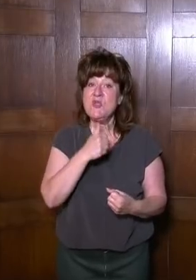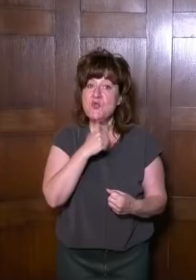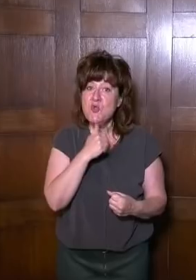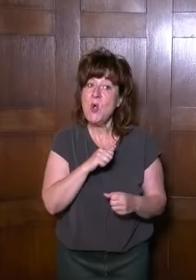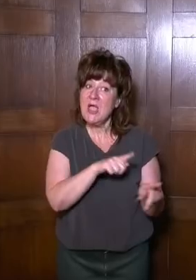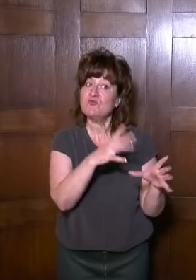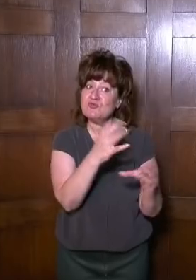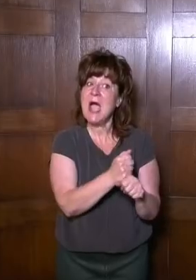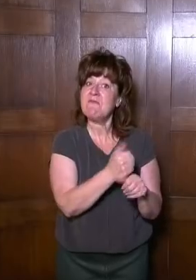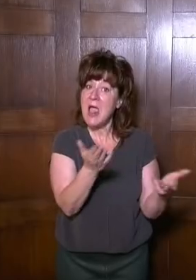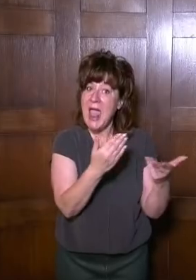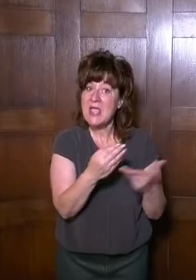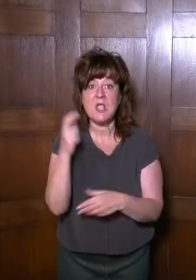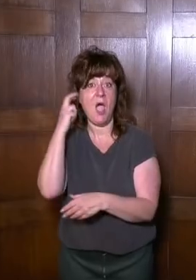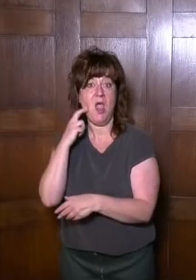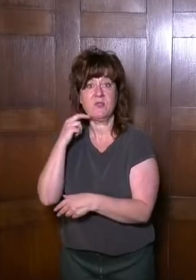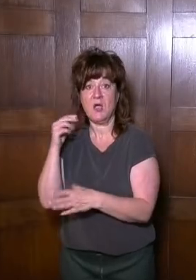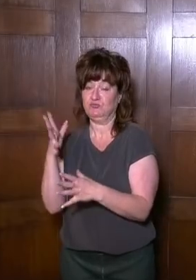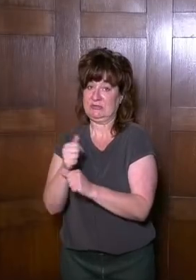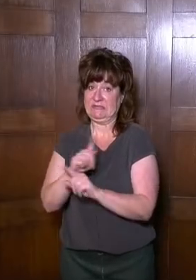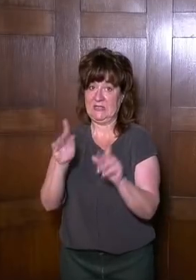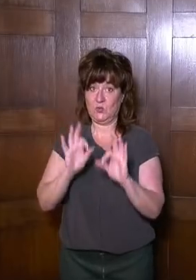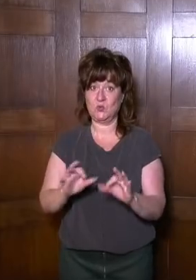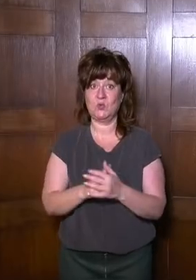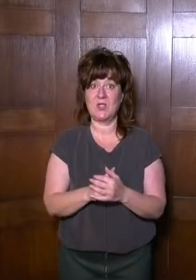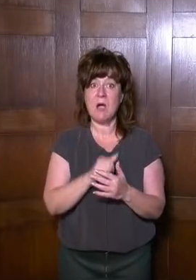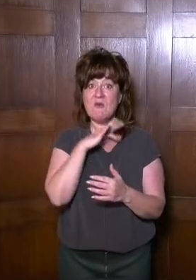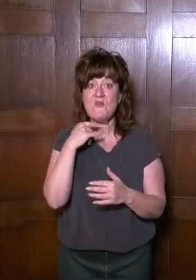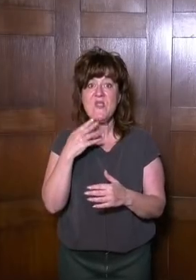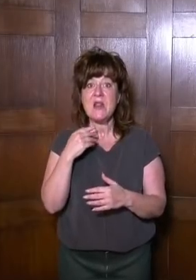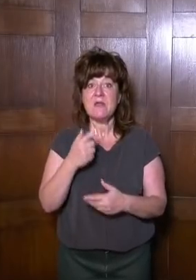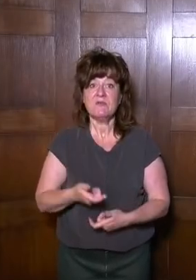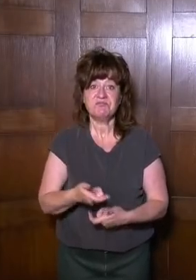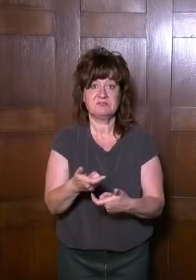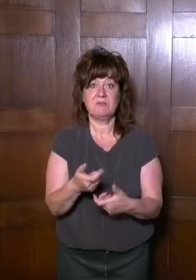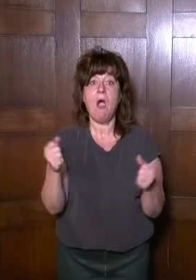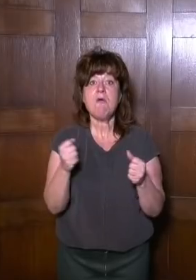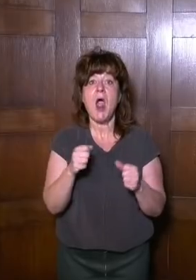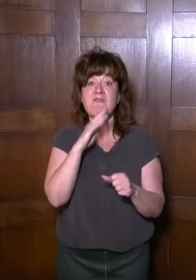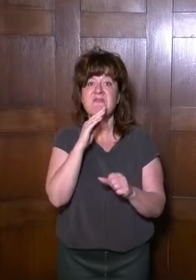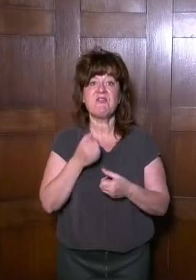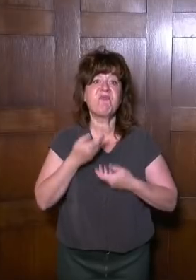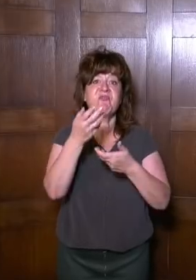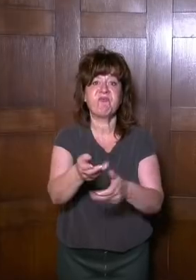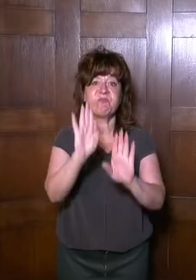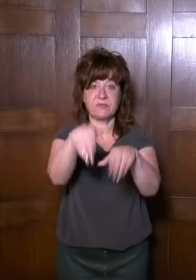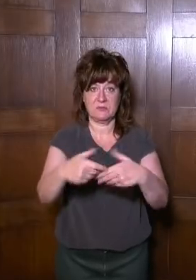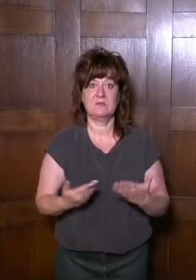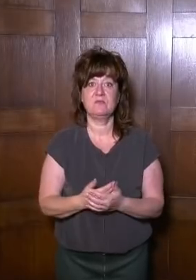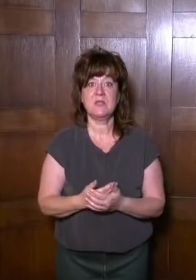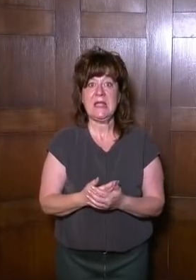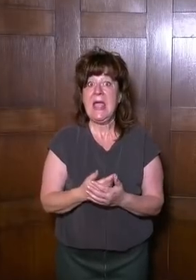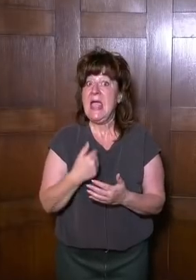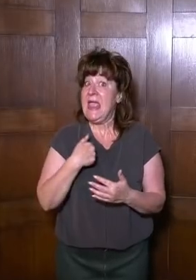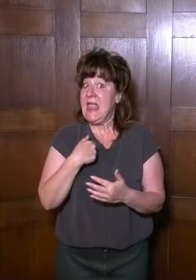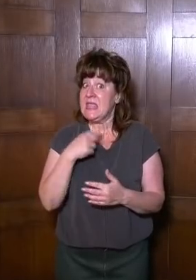leichter als den Älteren, aber viele wurden hier ins kalte Wasser geschmissen, da mache ich den Lehrern auch keinen Vorwurf, um